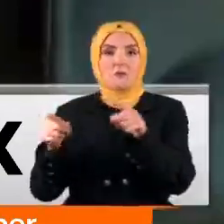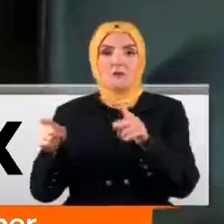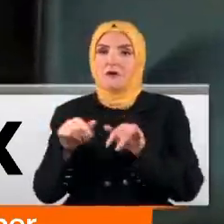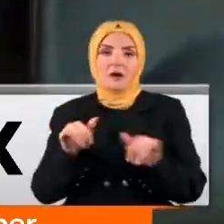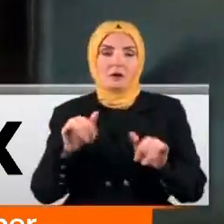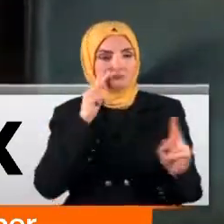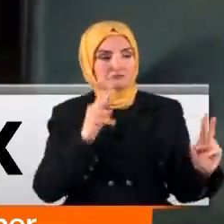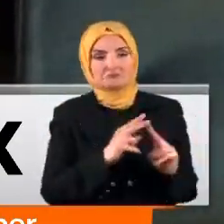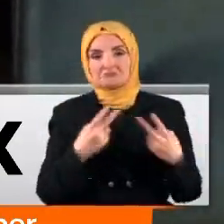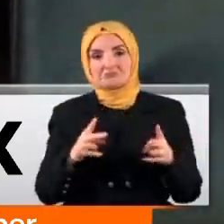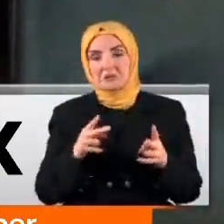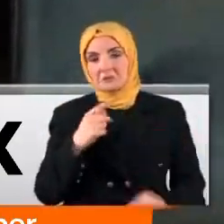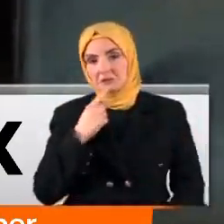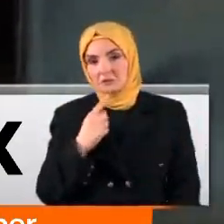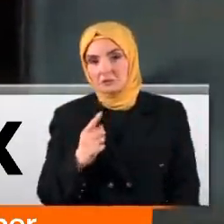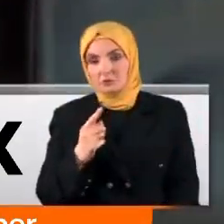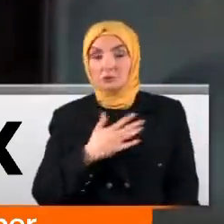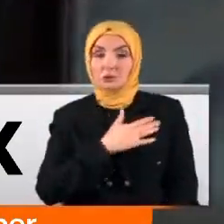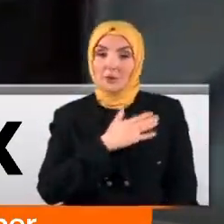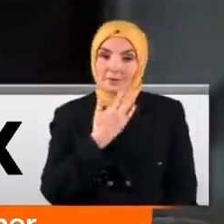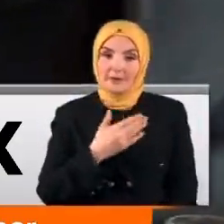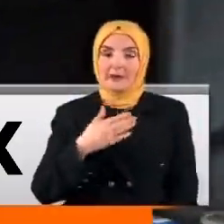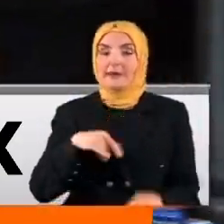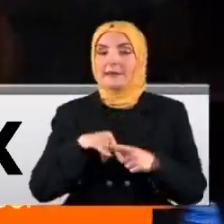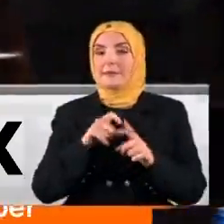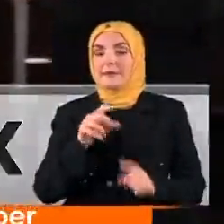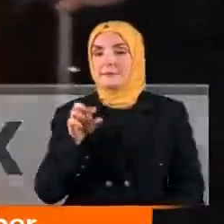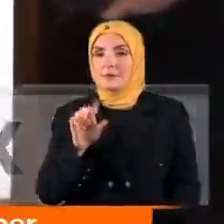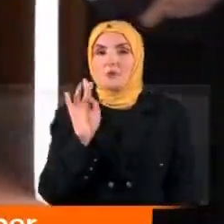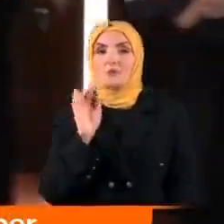partidir. CHP ile HDP'nin 14 Mart Salı günü bir araya gelmesi bekleniyor.